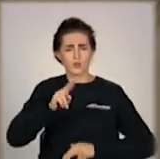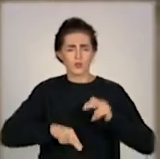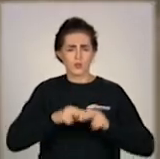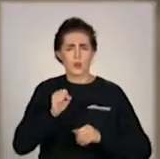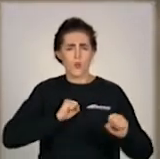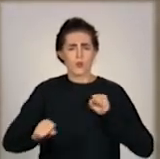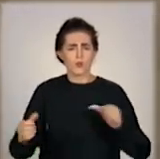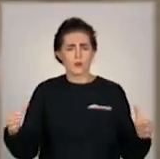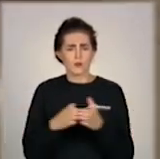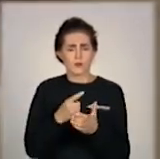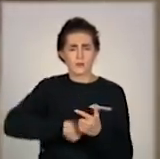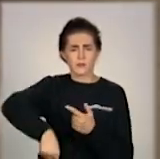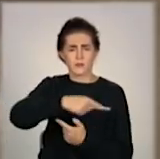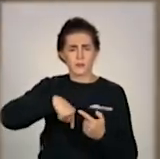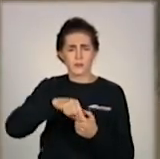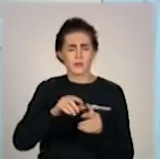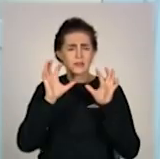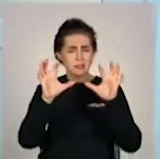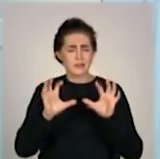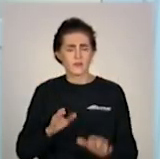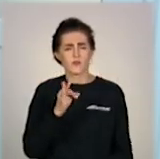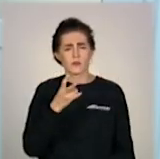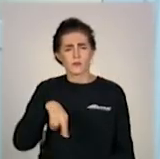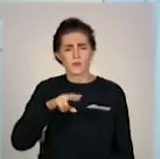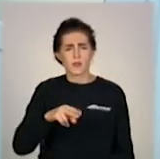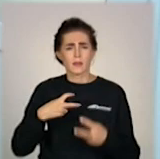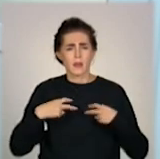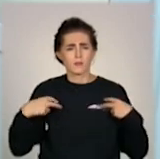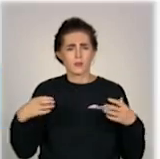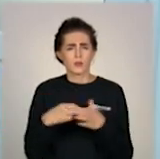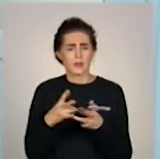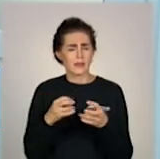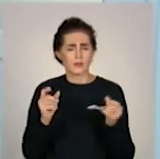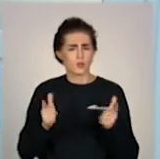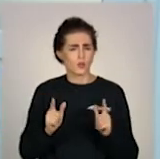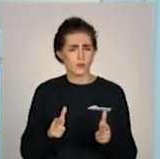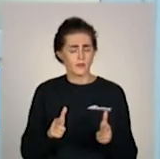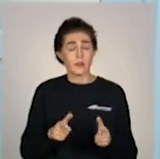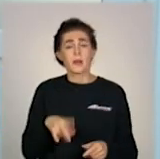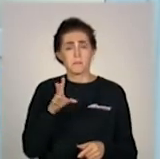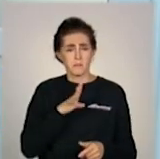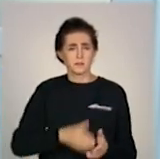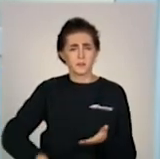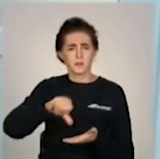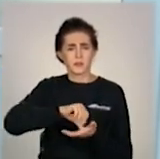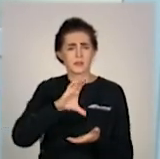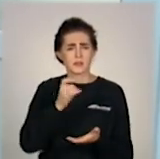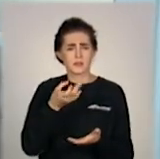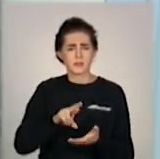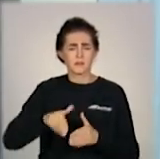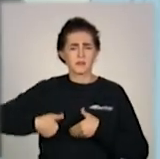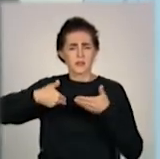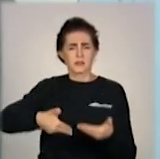організації встановлення меж території природно-заповідного фонду депутатський корпус не погоджив. Був присутній на сесії представник